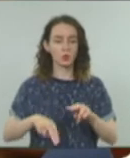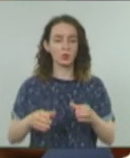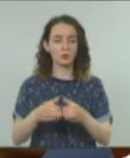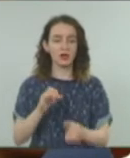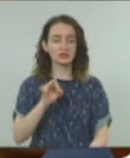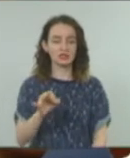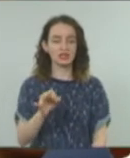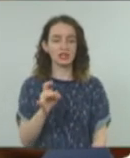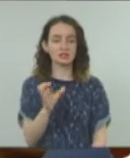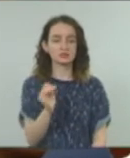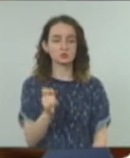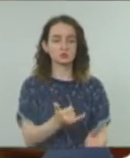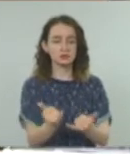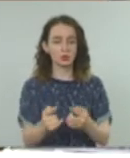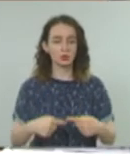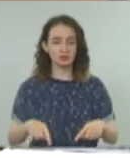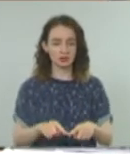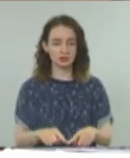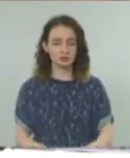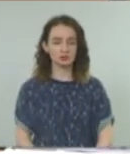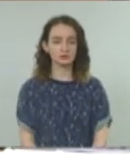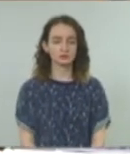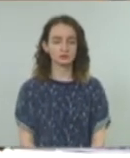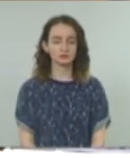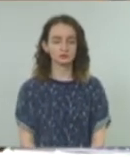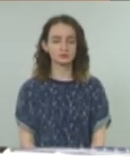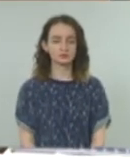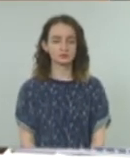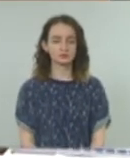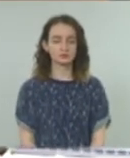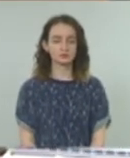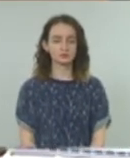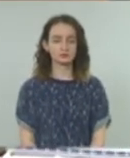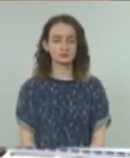ресурсоснабжающие организации. Наталья Приходько, Илья Васильев, телеканал «Губерния».